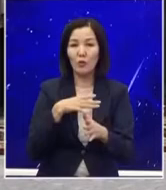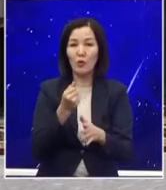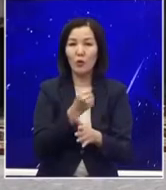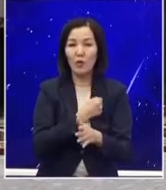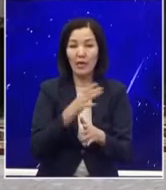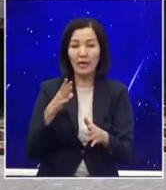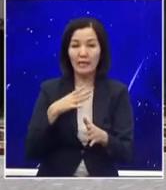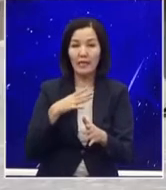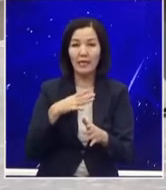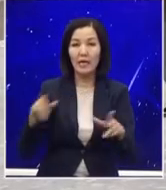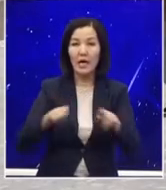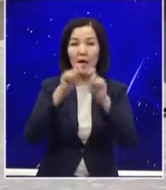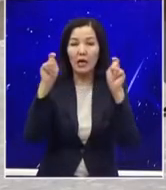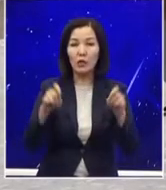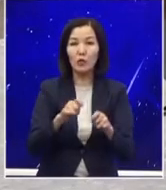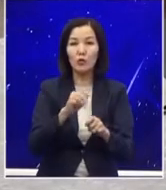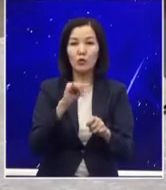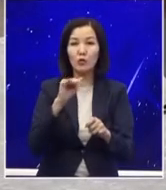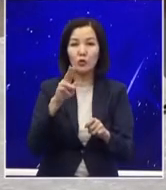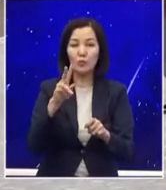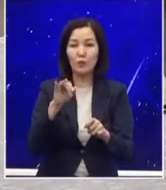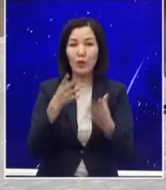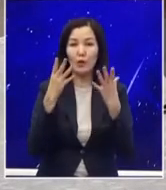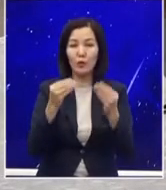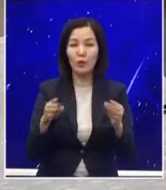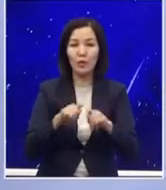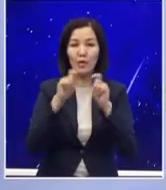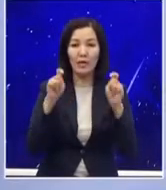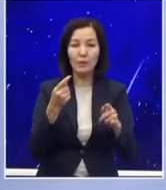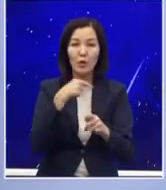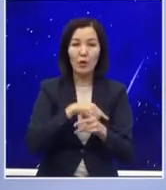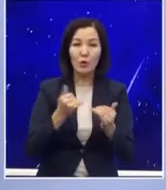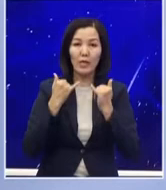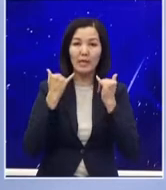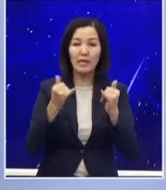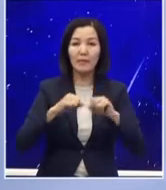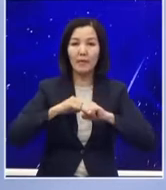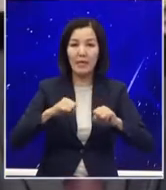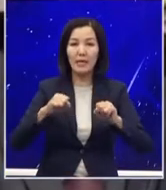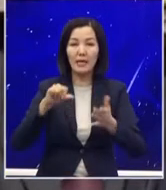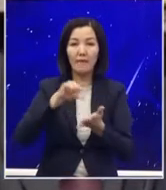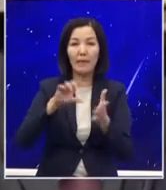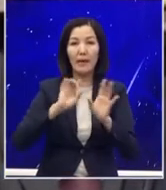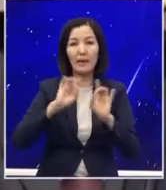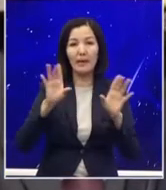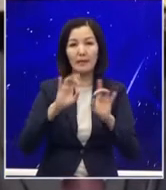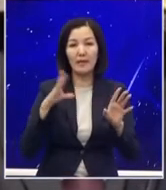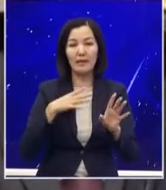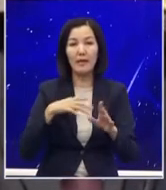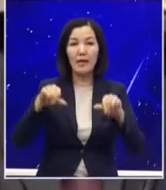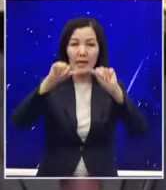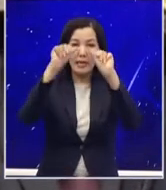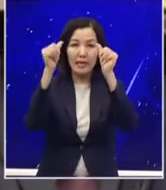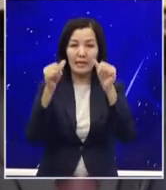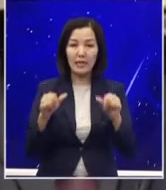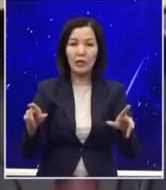ескерткішінің ашылуы жұма күнмен тұспа-тұс келді. Жиналған жұрт рухына тағзым етіп, оның ерлігін баяндады. Ескерткіштің тұрғызуға